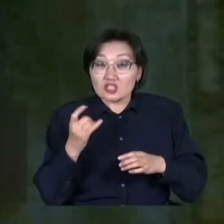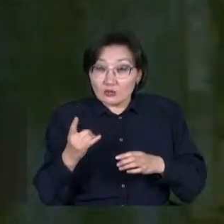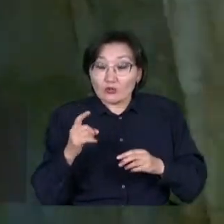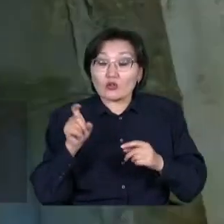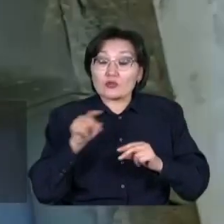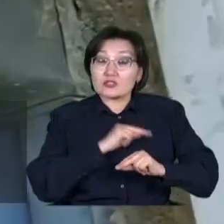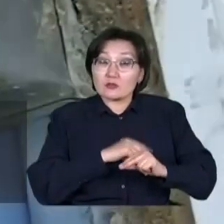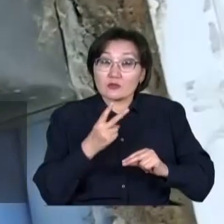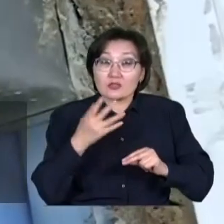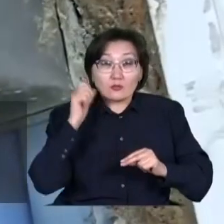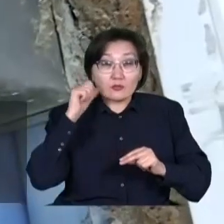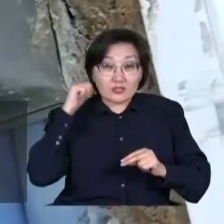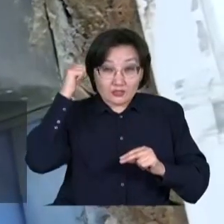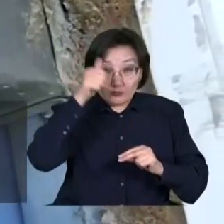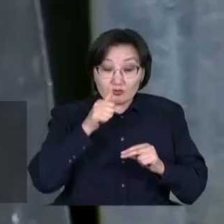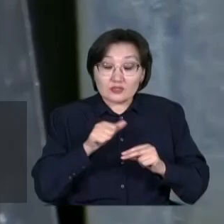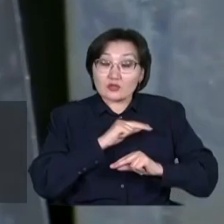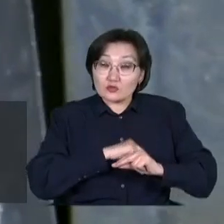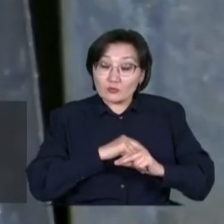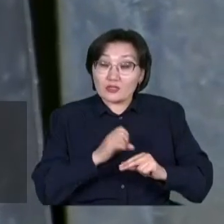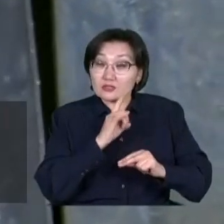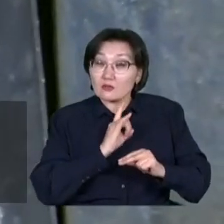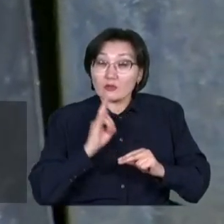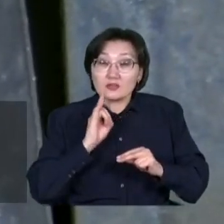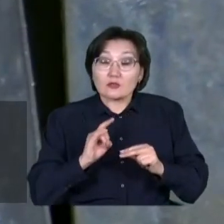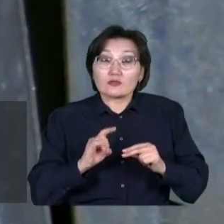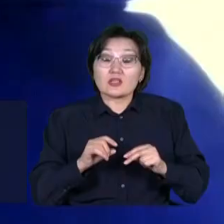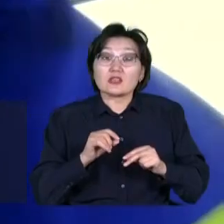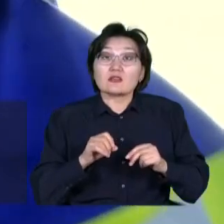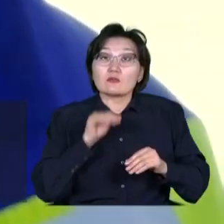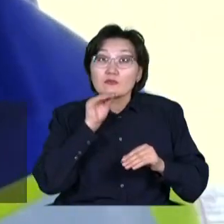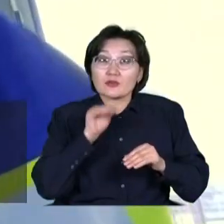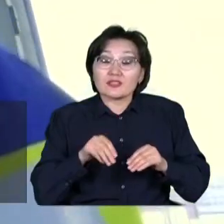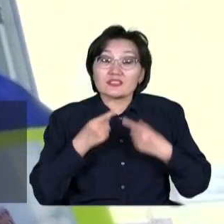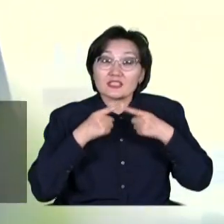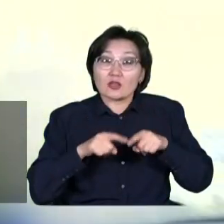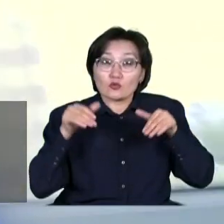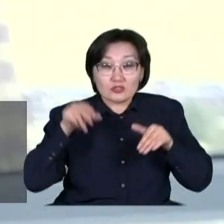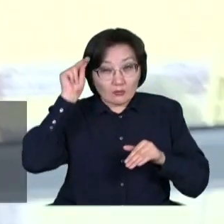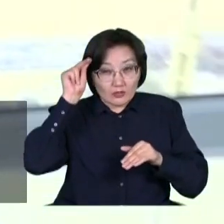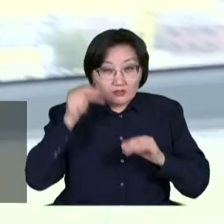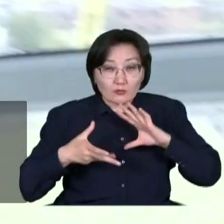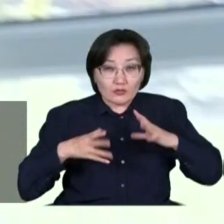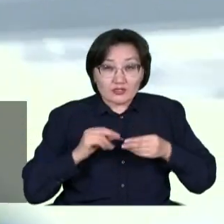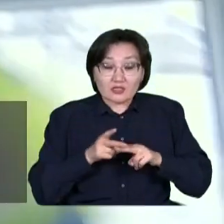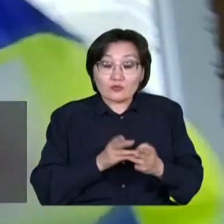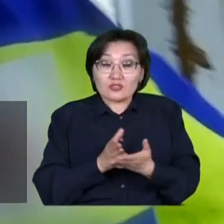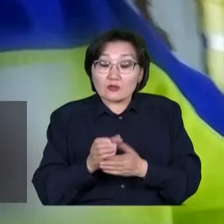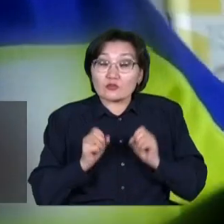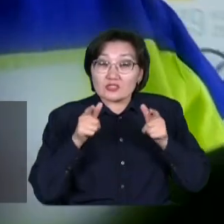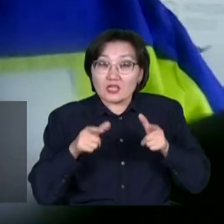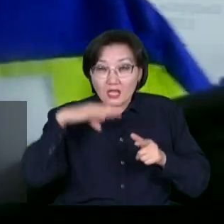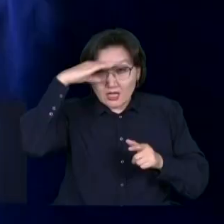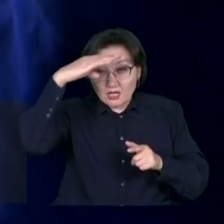атқарады. 25 жыл бойы тер төгіп жүрген кейіпкер кәсіптік техникалық училищеде білім алыпты. Ал жалпы аталған салаға келуіне